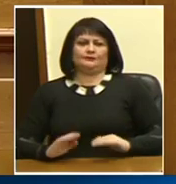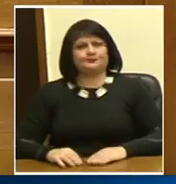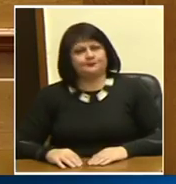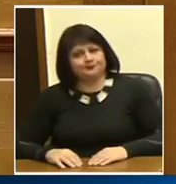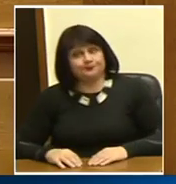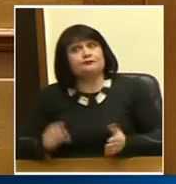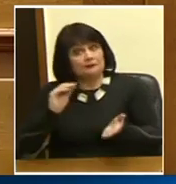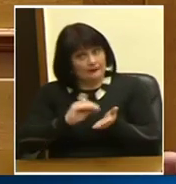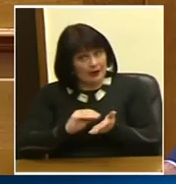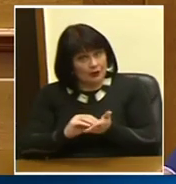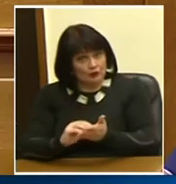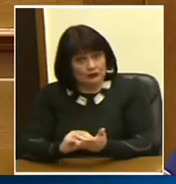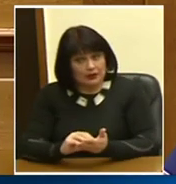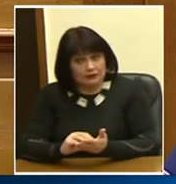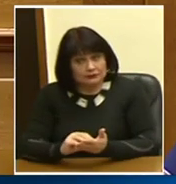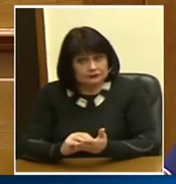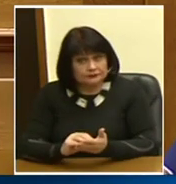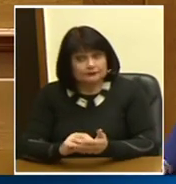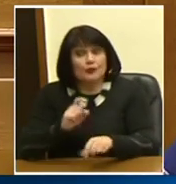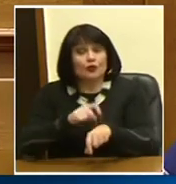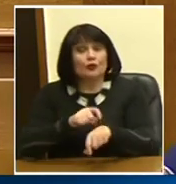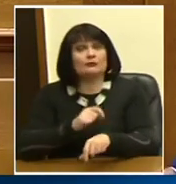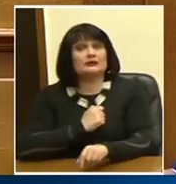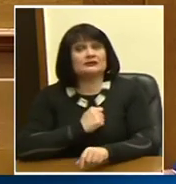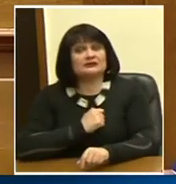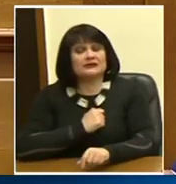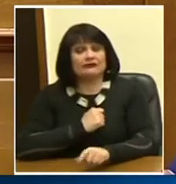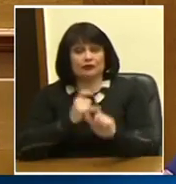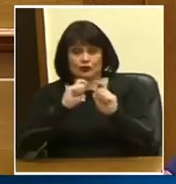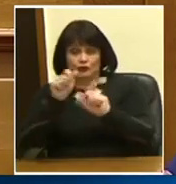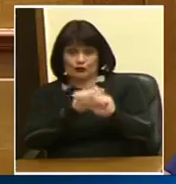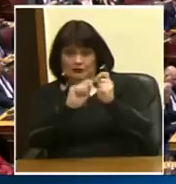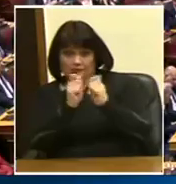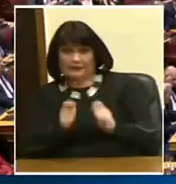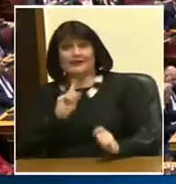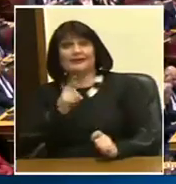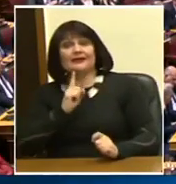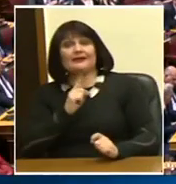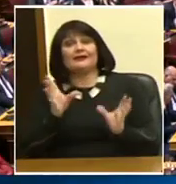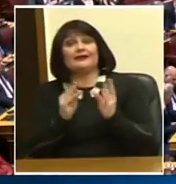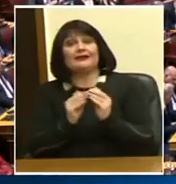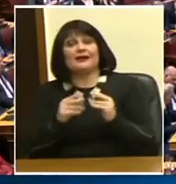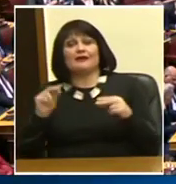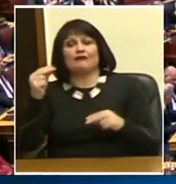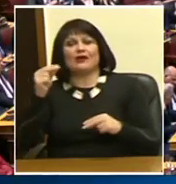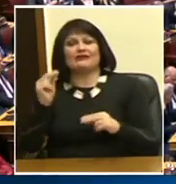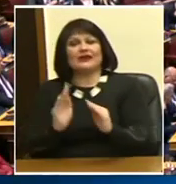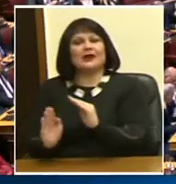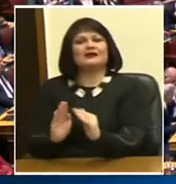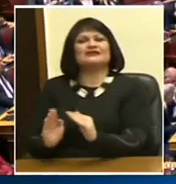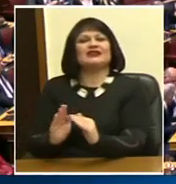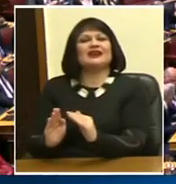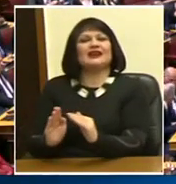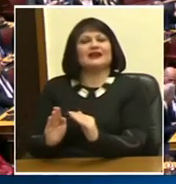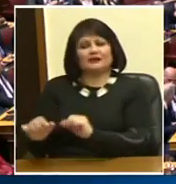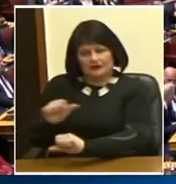Επίσης, είναι η ώρα, πιστεύω, και για την τροποποίηση των διατάξεων που αφορούν τη βουλευτική ασυλία, ώστε